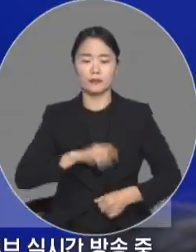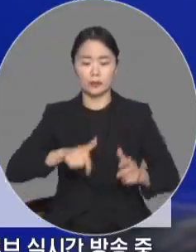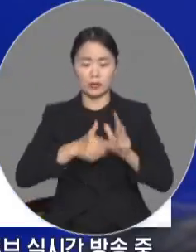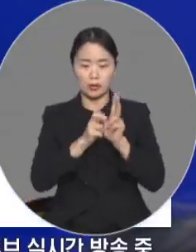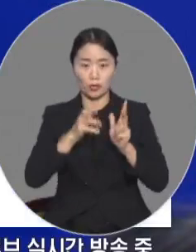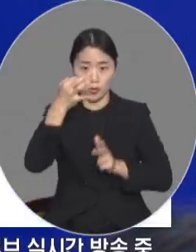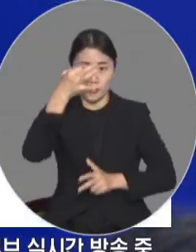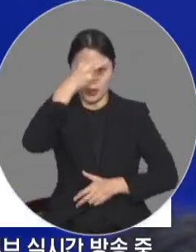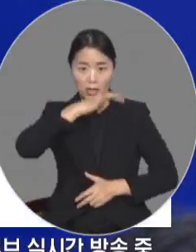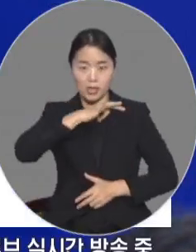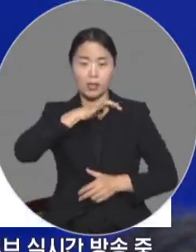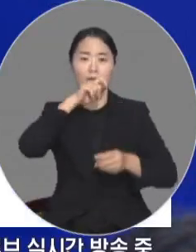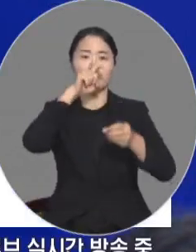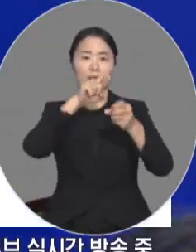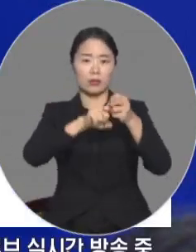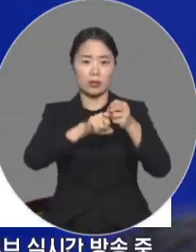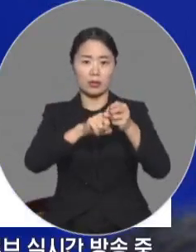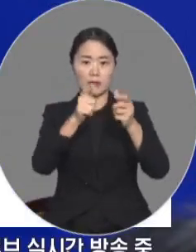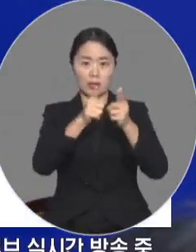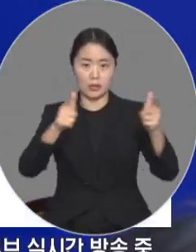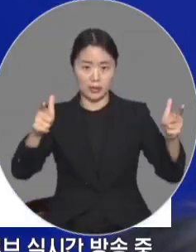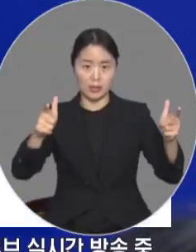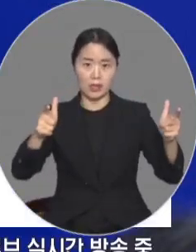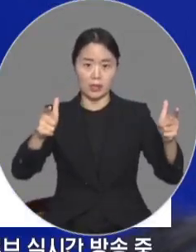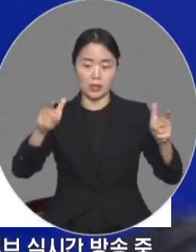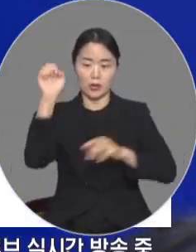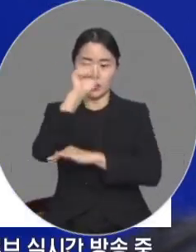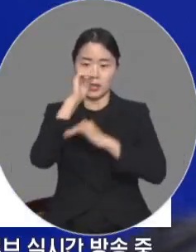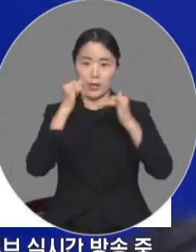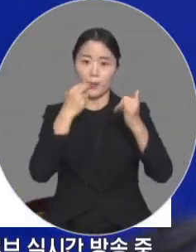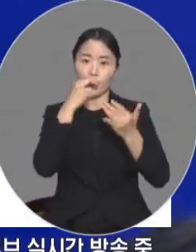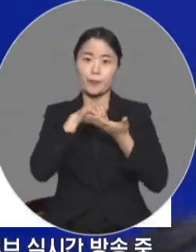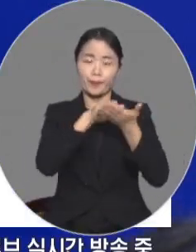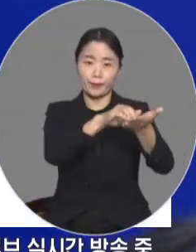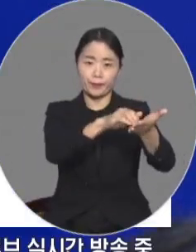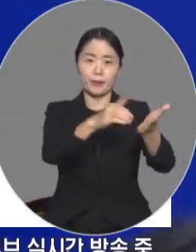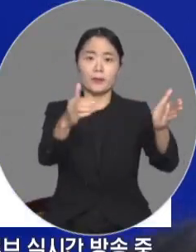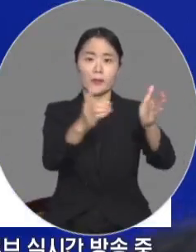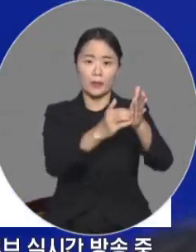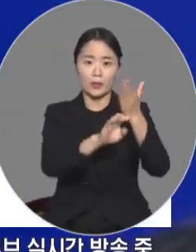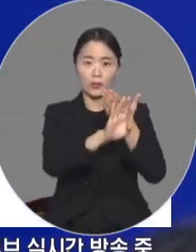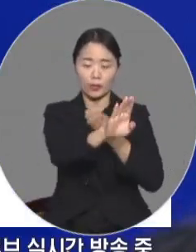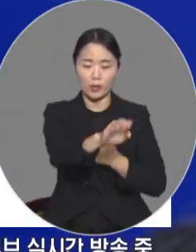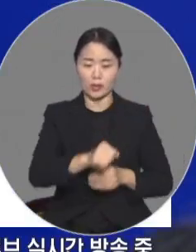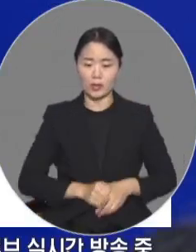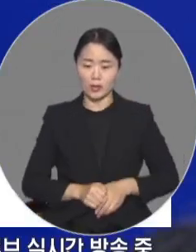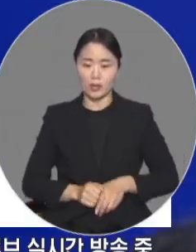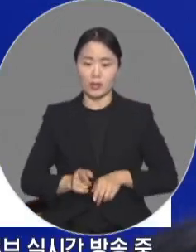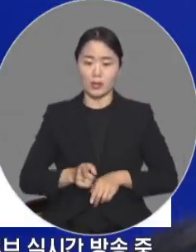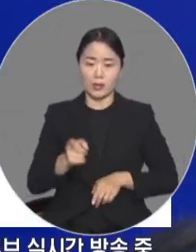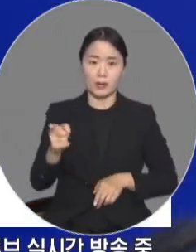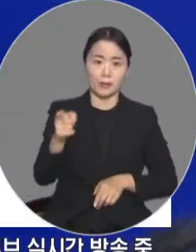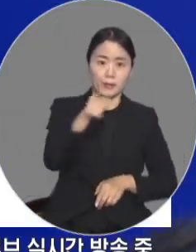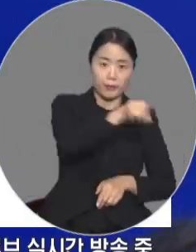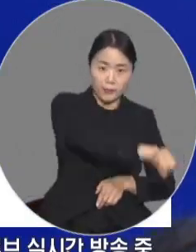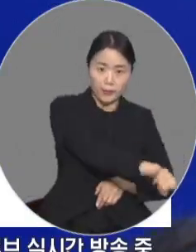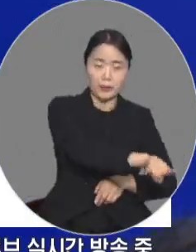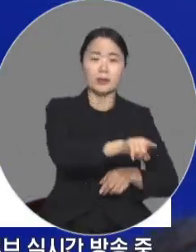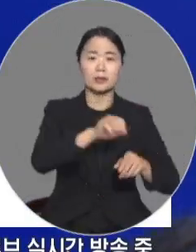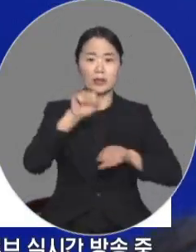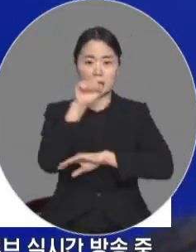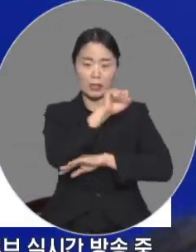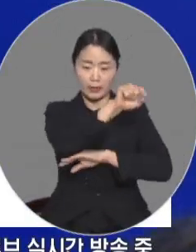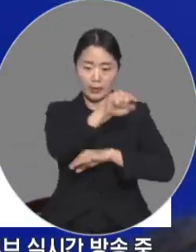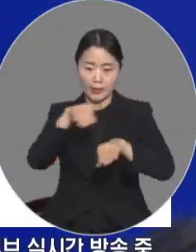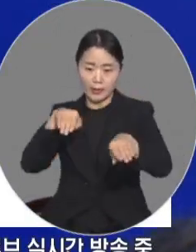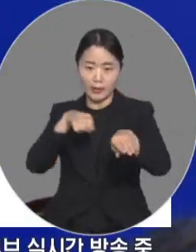금전적 이익을 위해 여러 개의 운전자 보험을 가입하였고 차선 변경하는 차량에 고의로 접근해서 사고를